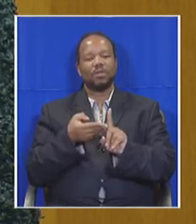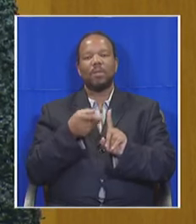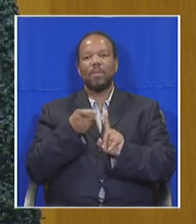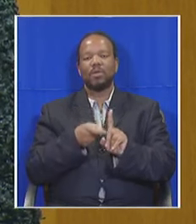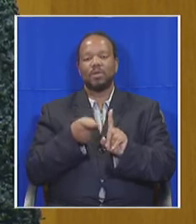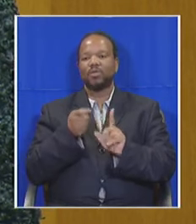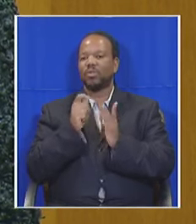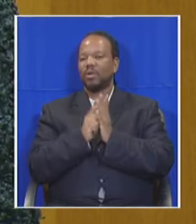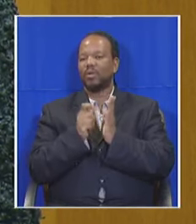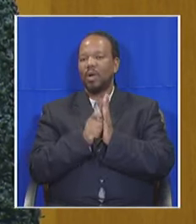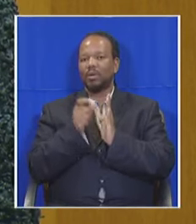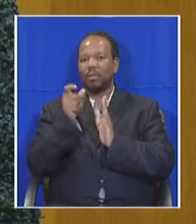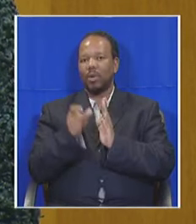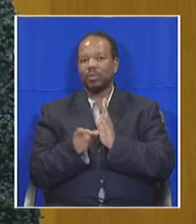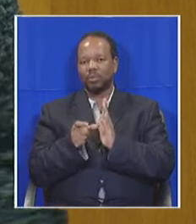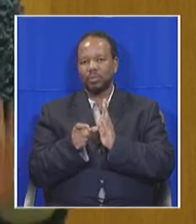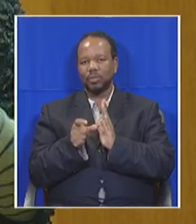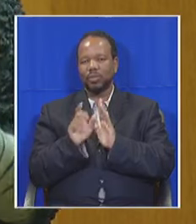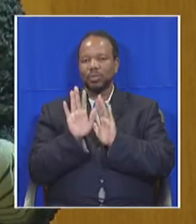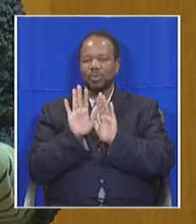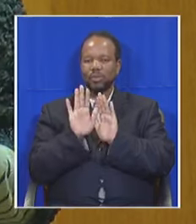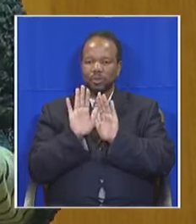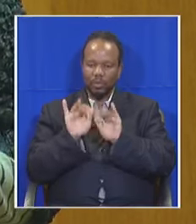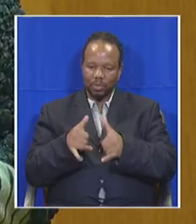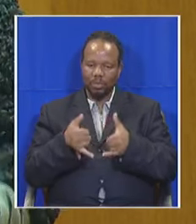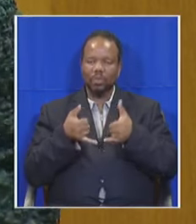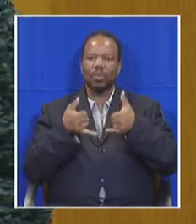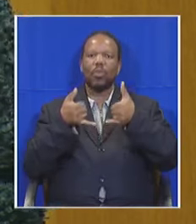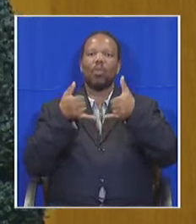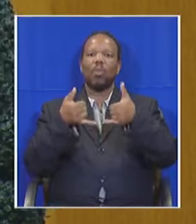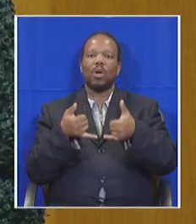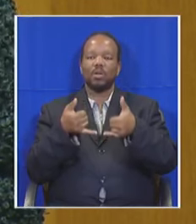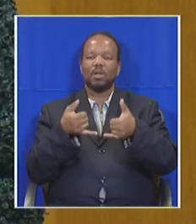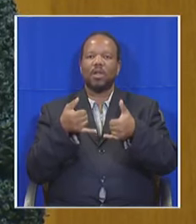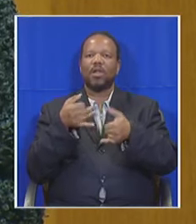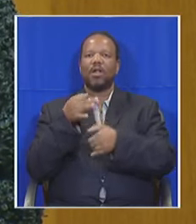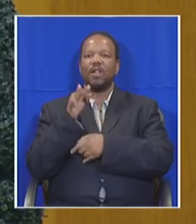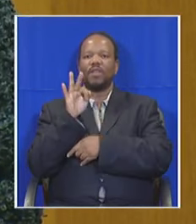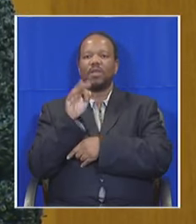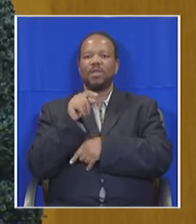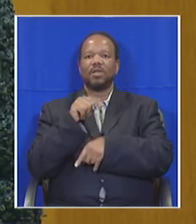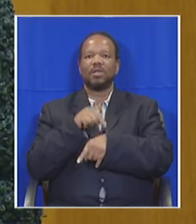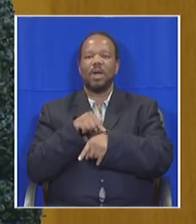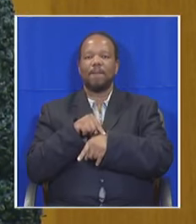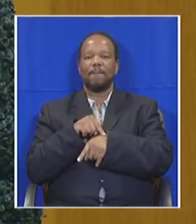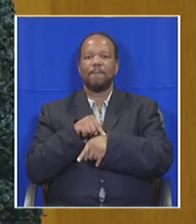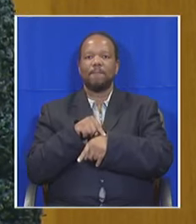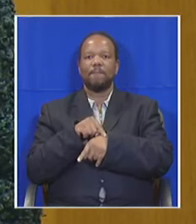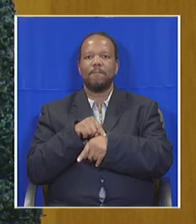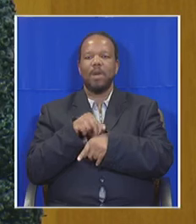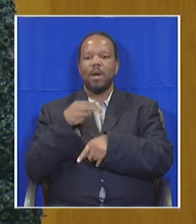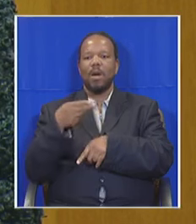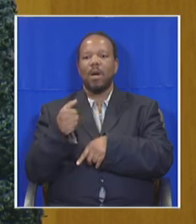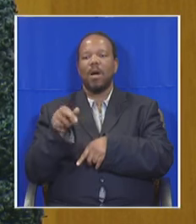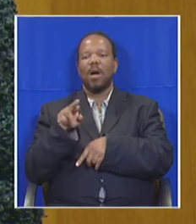en telkens bekroon is, waaronder 3 keer met die Hertsgprys en is al beskryf as die